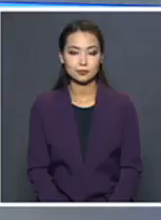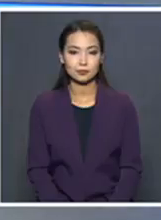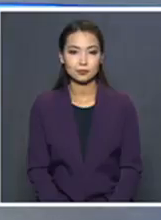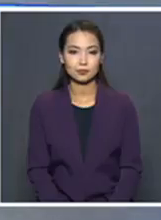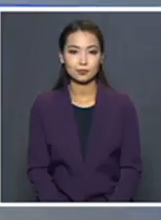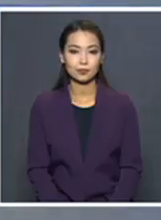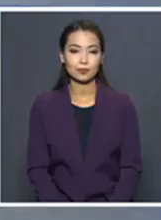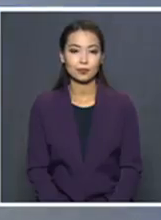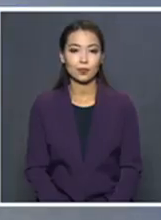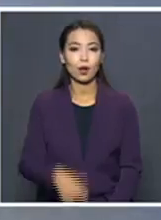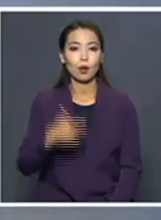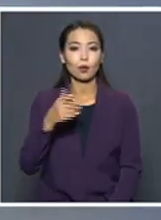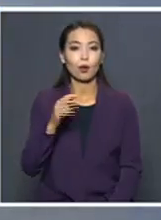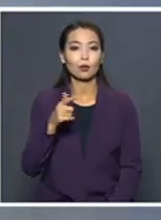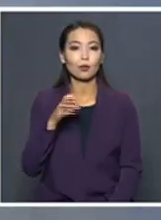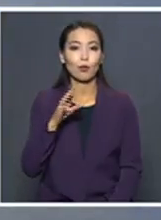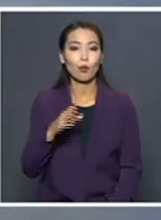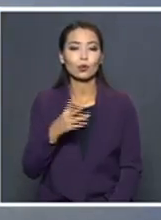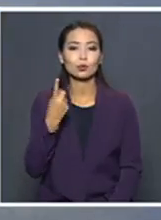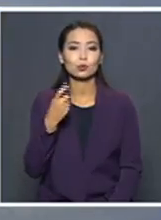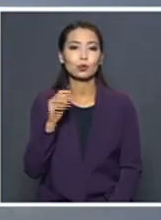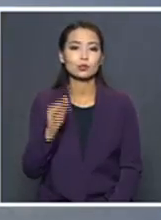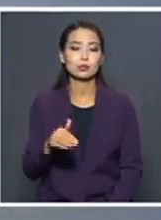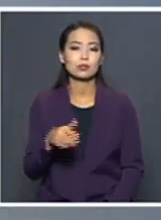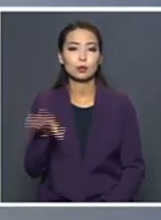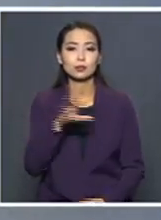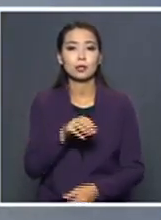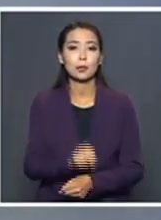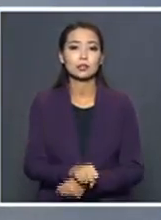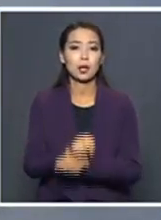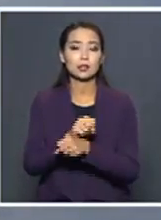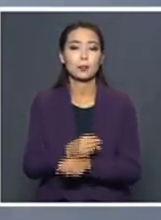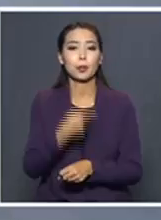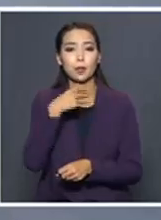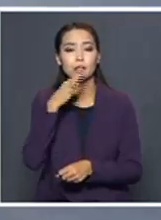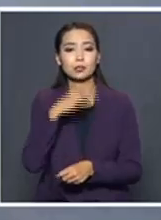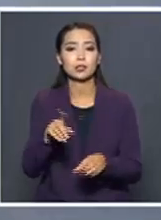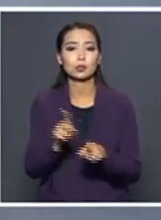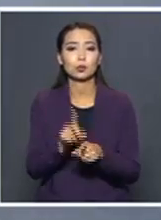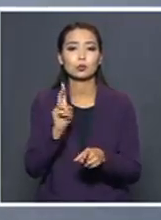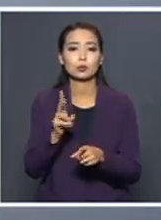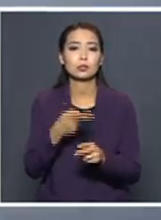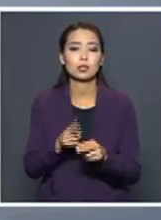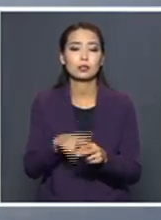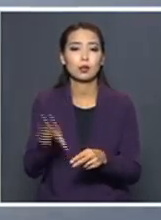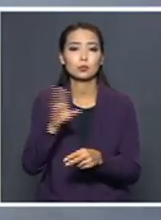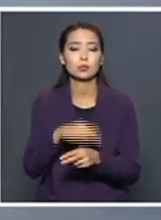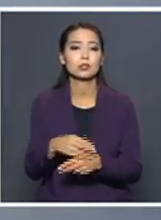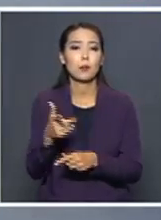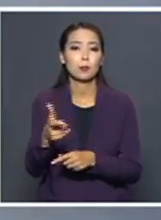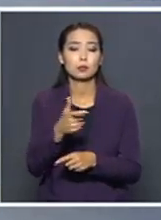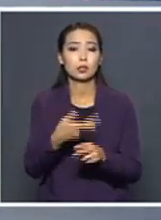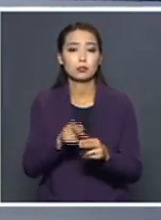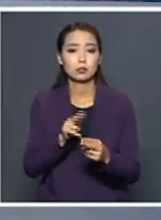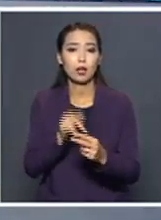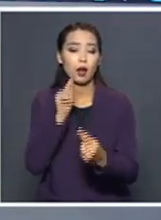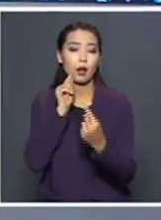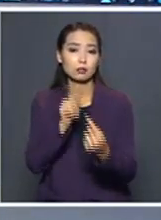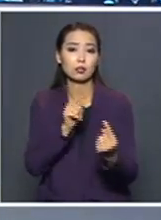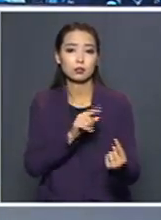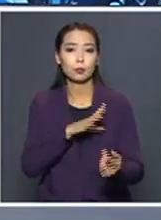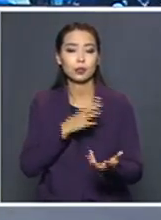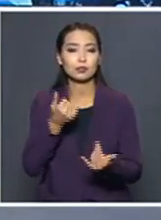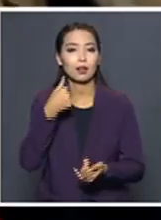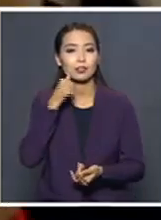әлемнен бірер хабар. Гонконгте жүздеген адам шеруге шығып, полицияның демонстранттарға шын оқ атқанына наразылық білдіріп жатыр. Кеше